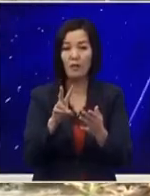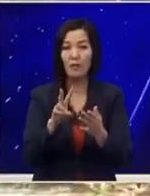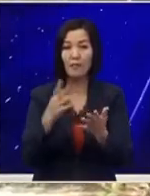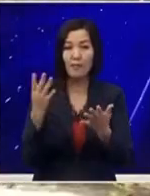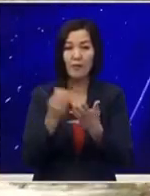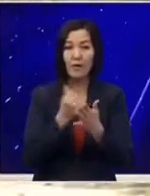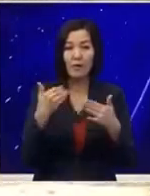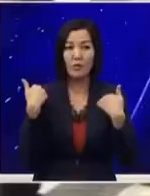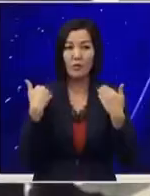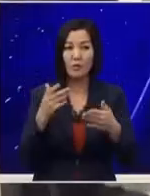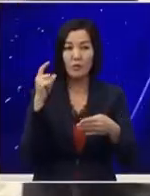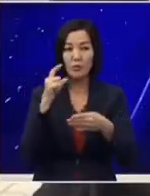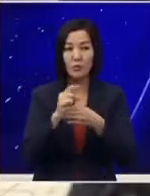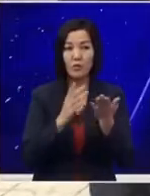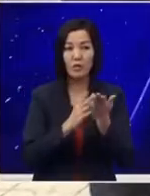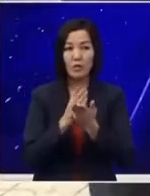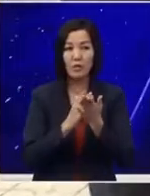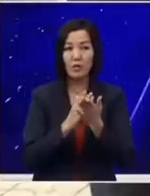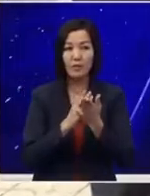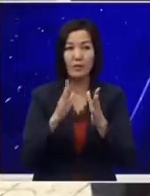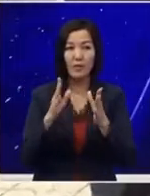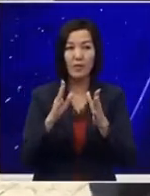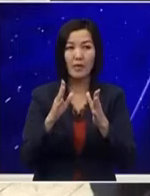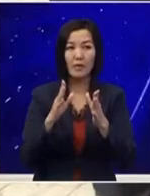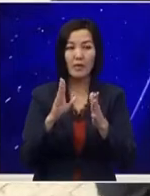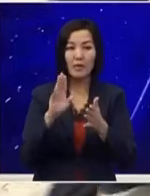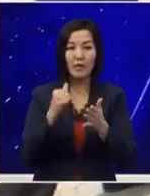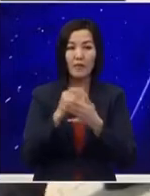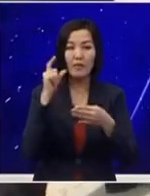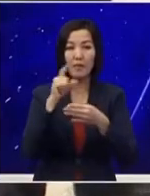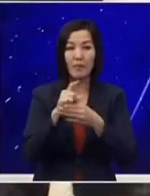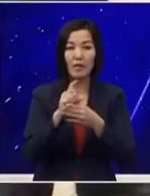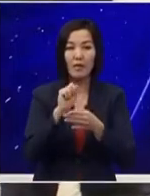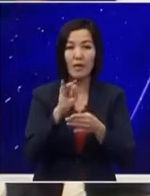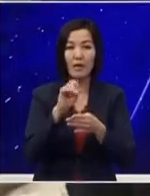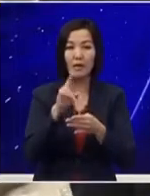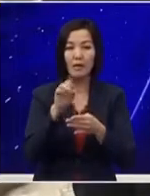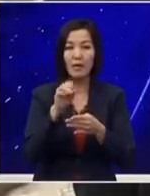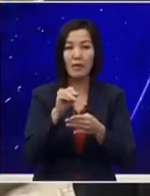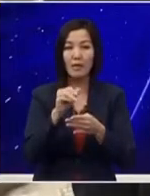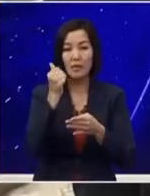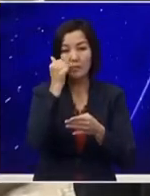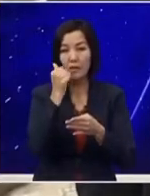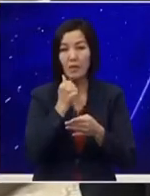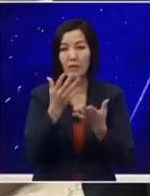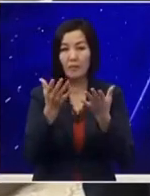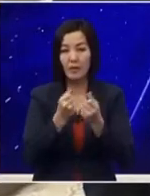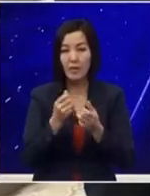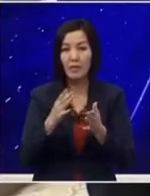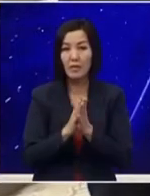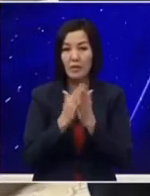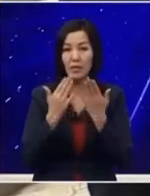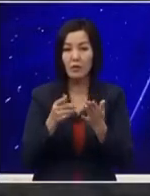решили поделиться со священнослужителями и отнесли находку в мечеть. Главный имам села Айдарвы с благодарностью принял предложенные священные писания.